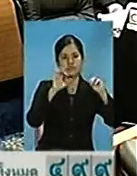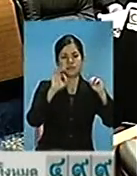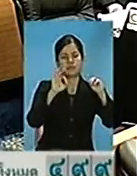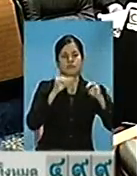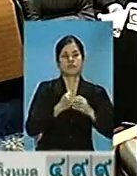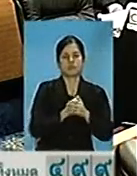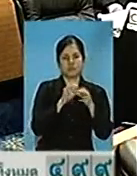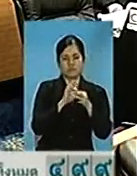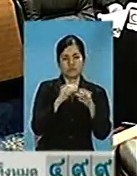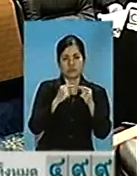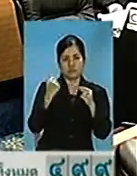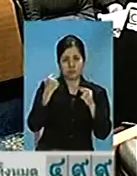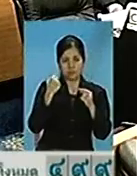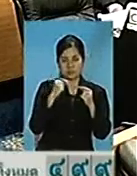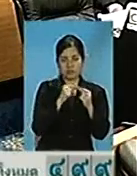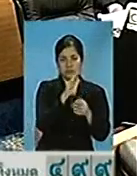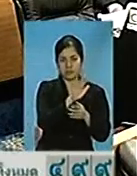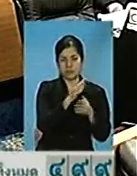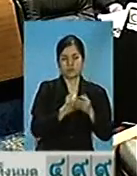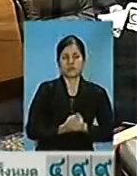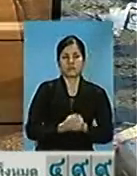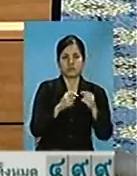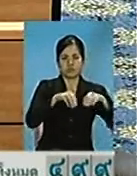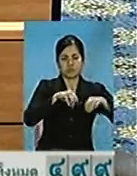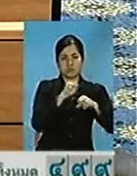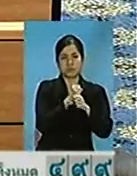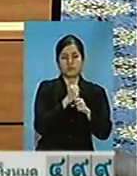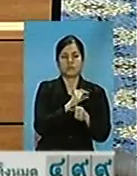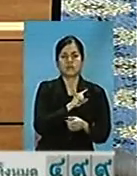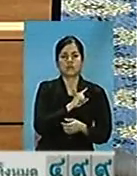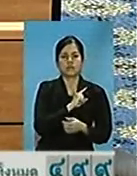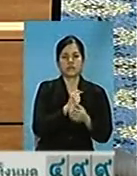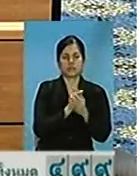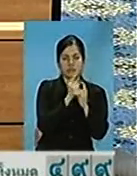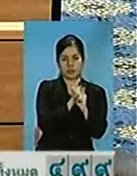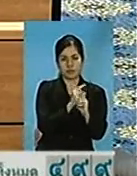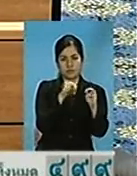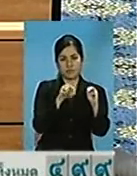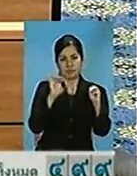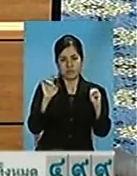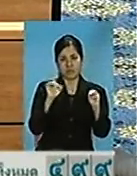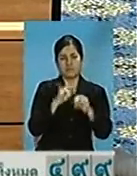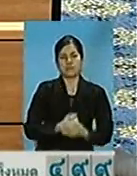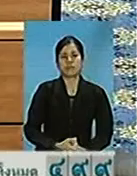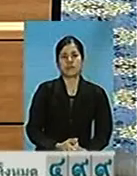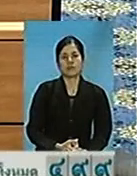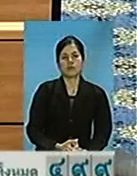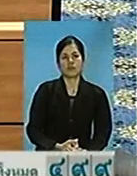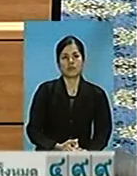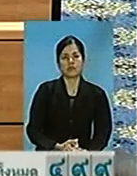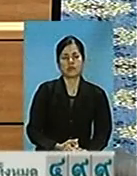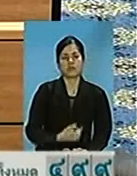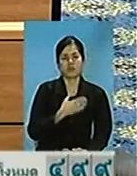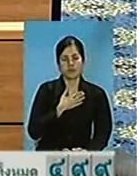เรื่องอำนาจกระทำกิจการต่างๆในขอบเขตแห่งวัตถุประสงค์ตามมาตรา8ท่านประธานครับผมจำเ